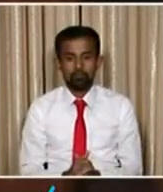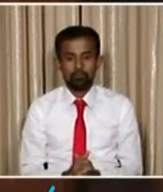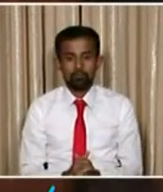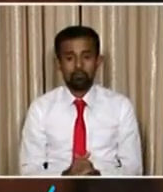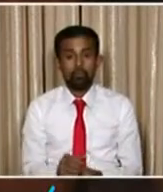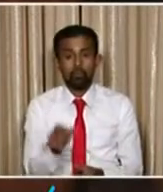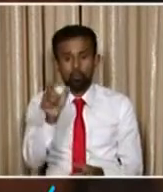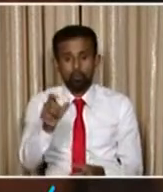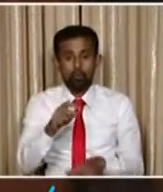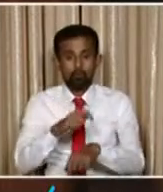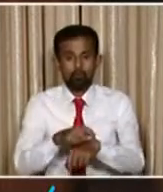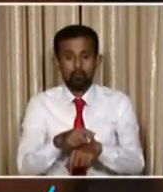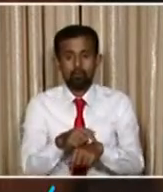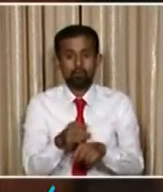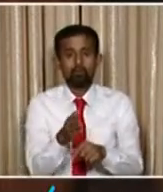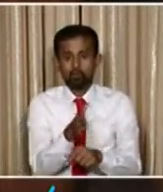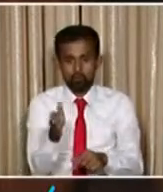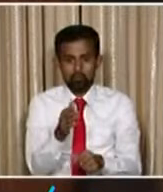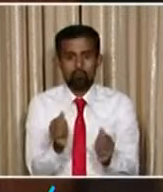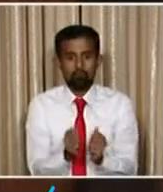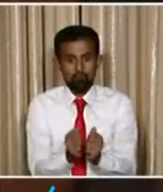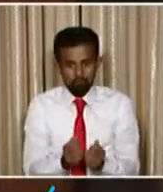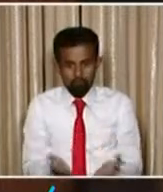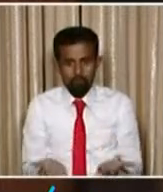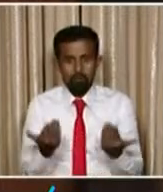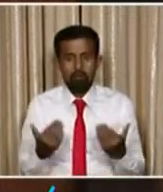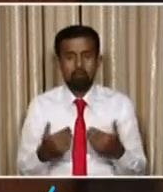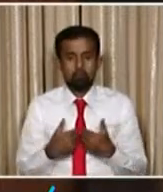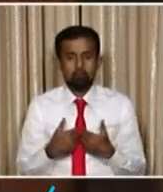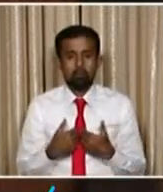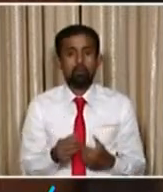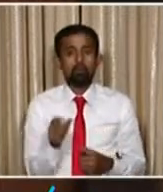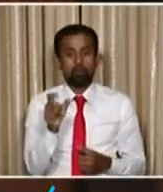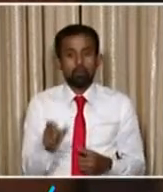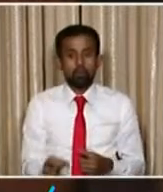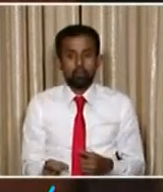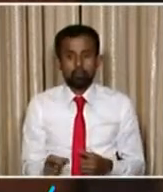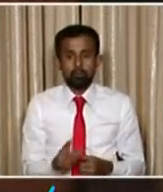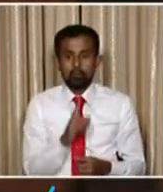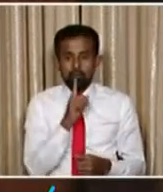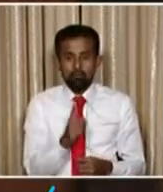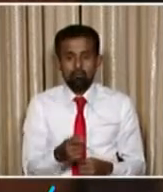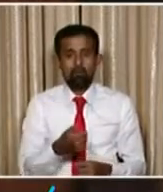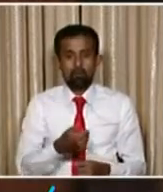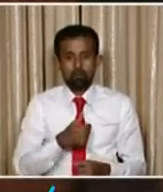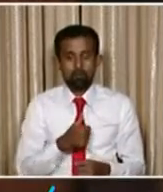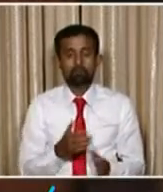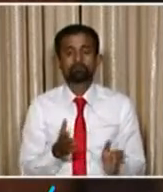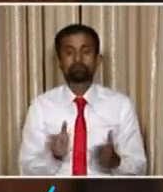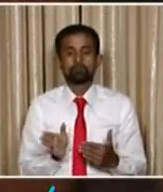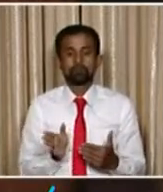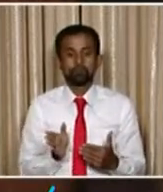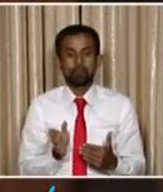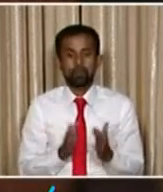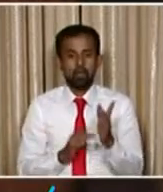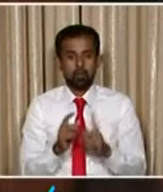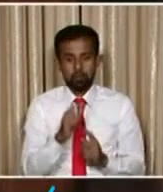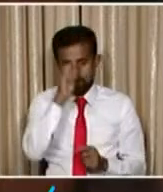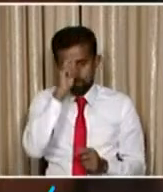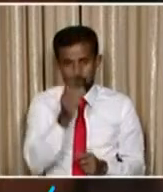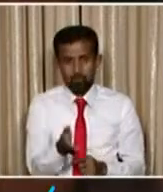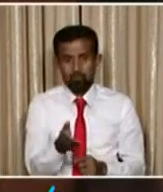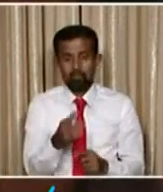sir. I only have very short amount of time and I have a lot of issues that I would like to raise. Moving on from there, ඒ වගේම තමයි ගරු ඇමතුමනේ